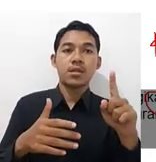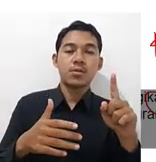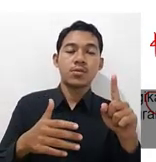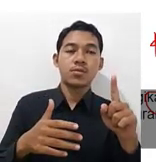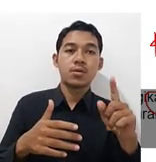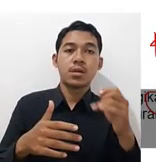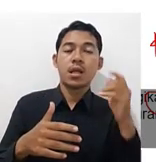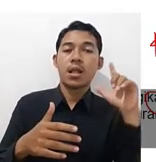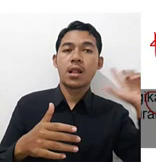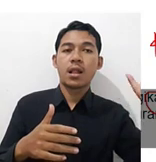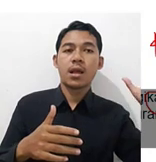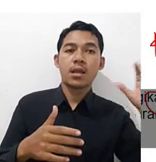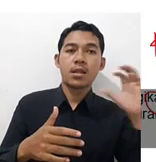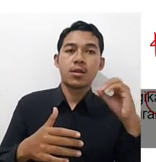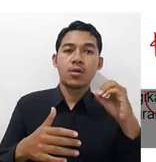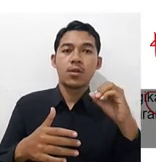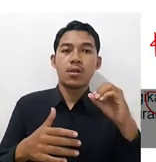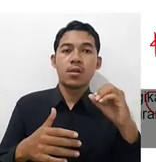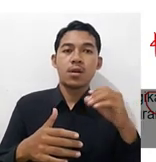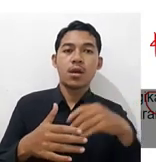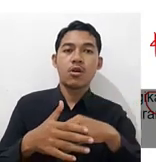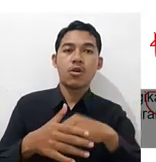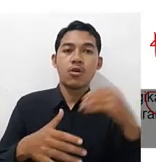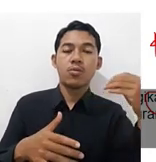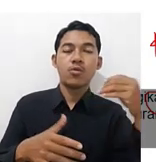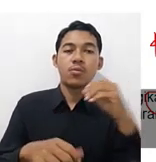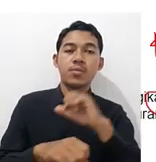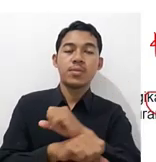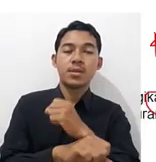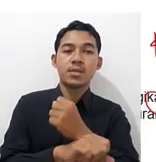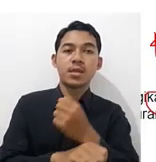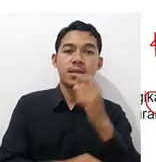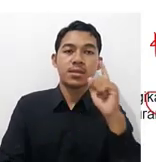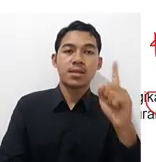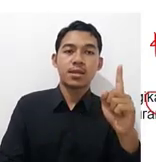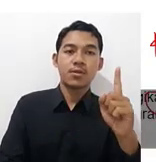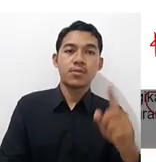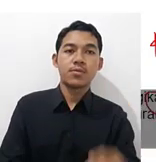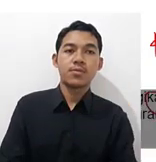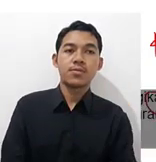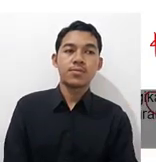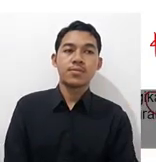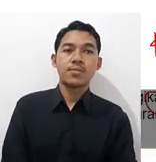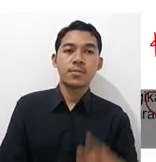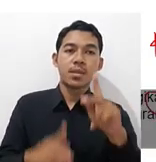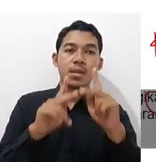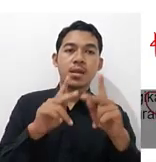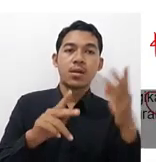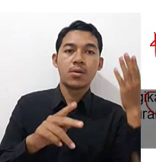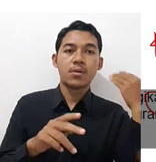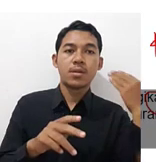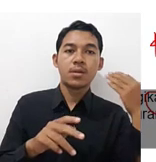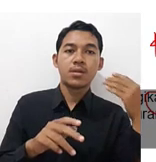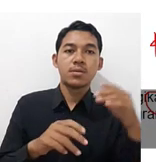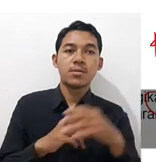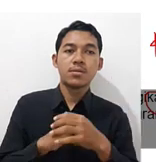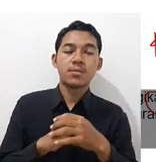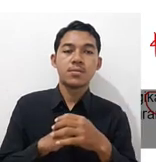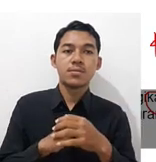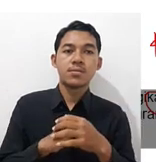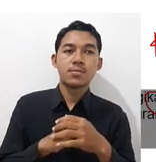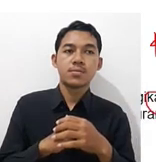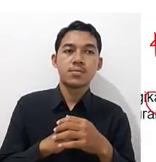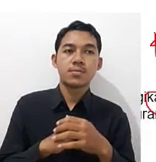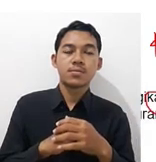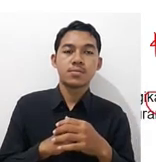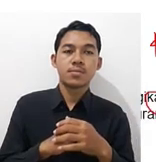dan yang lainnya 0, berarti outputnya bisa 1 juga gitu. Nah kalau tadi selanjutnya, kalau tadi